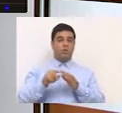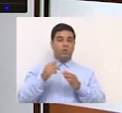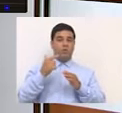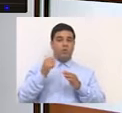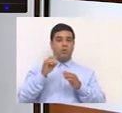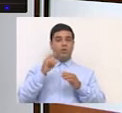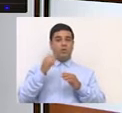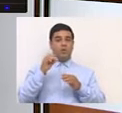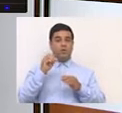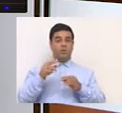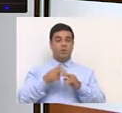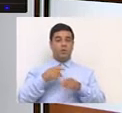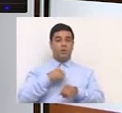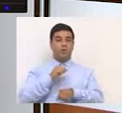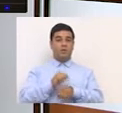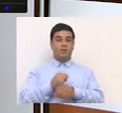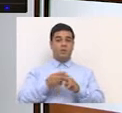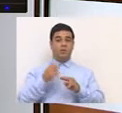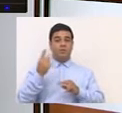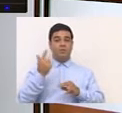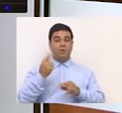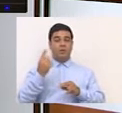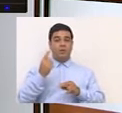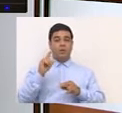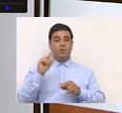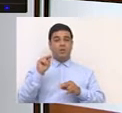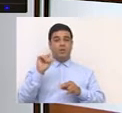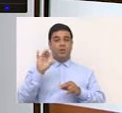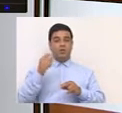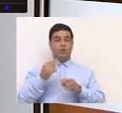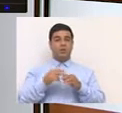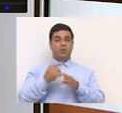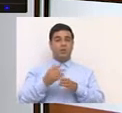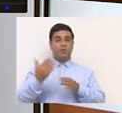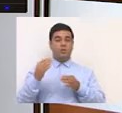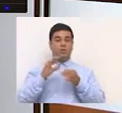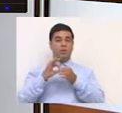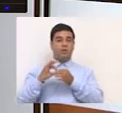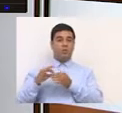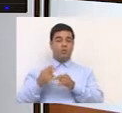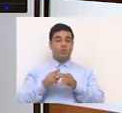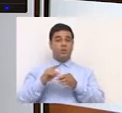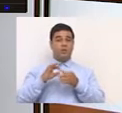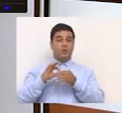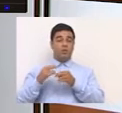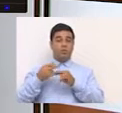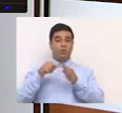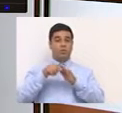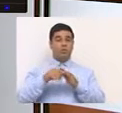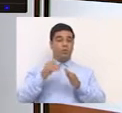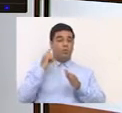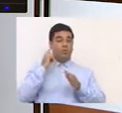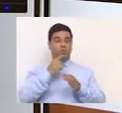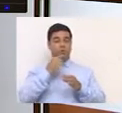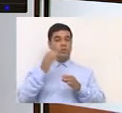гремит. Я остановилась после первой части, а дальше идет союз. Глазами вы видите союз, а ушами вы